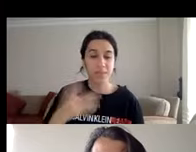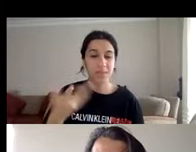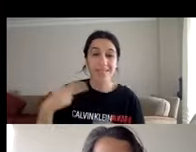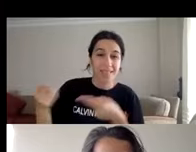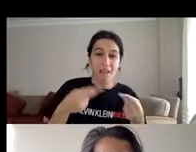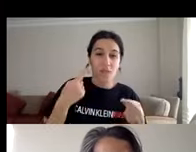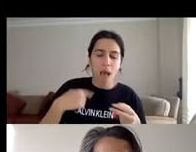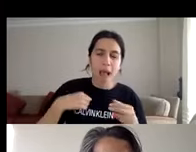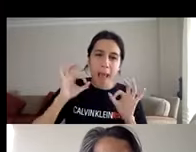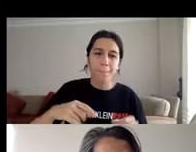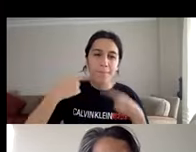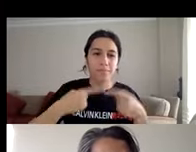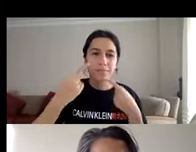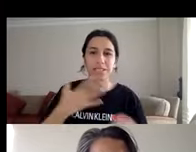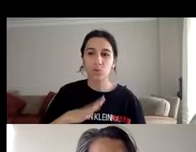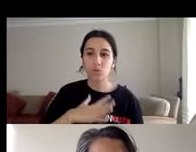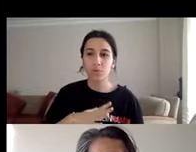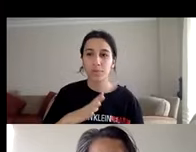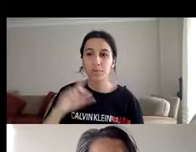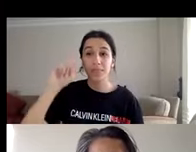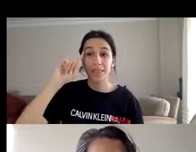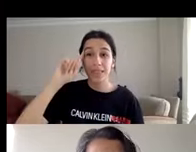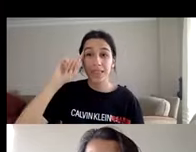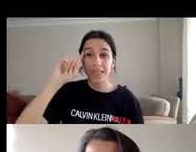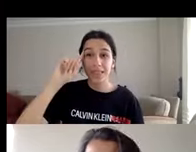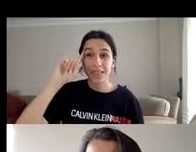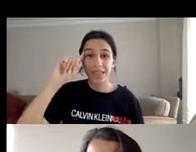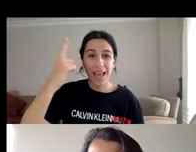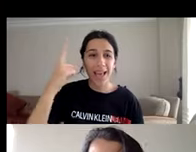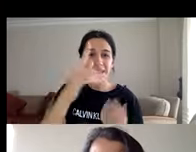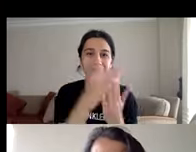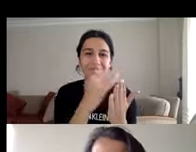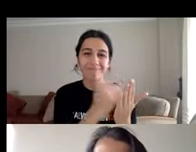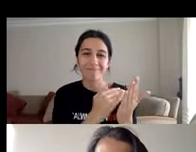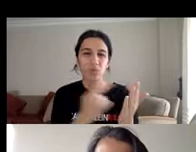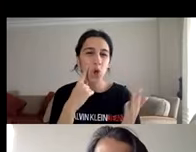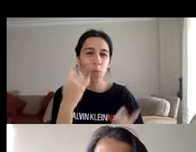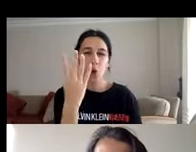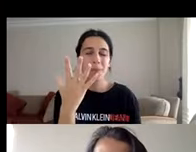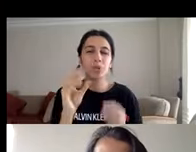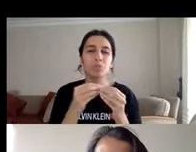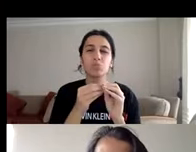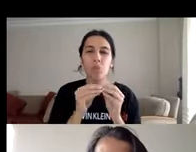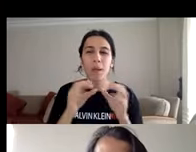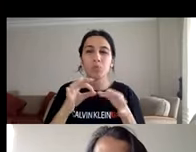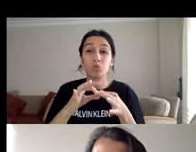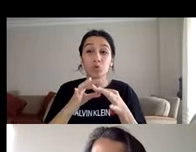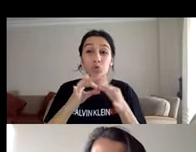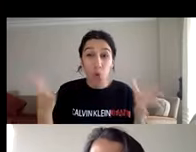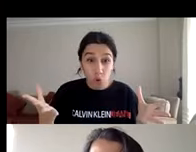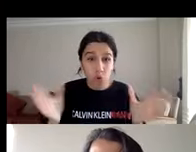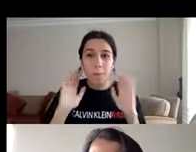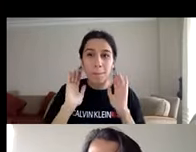toplantılarda, derslerde de. Yani sadece bu diyagramda gördüğünüz, benim saydığım 4-5 tane problemi çözdüğünüz anda